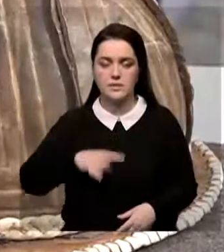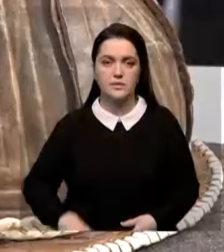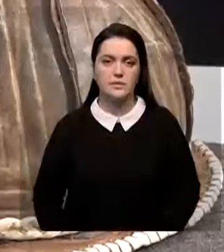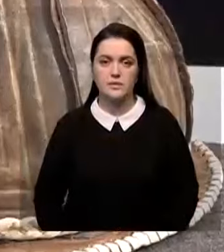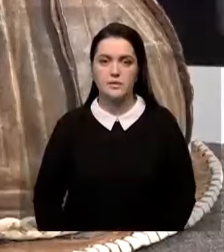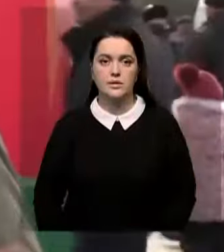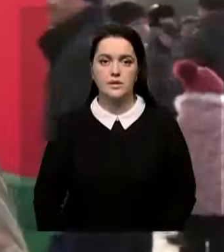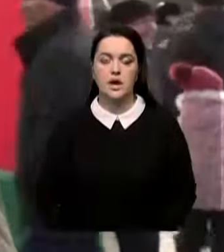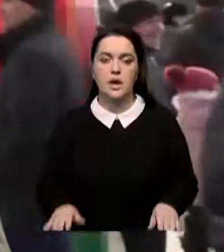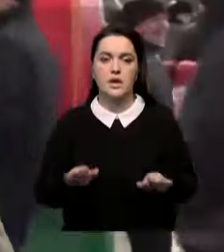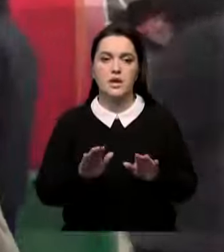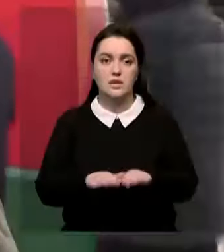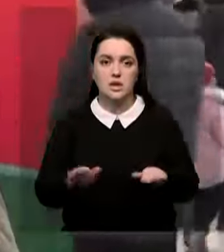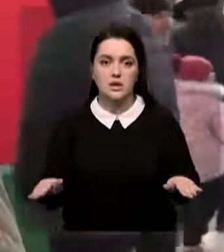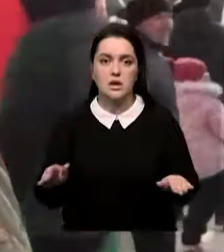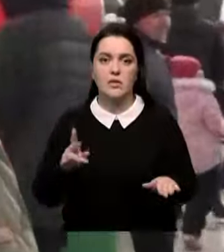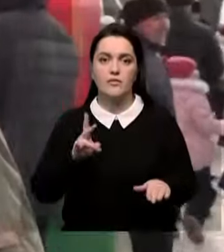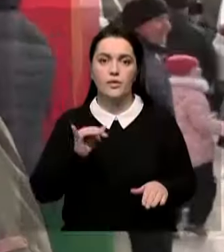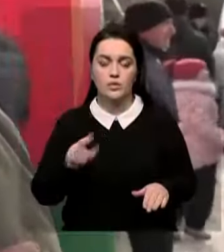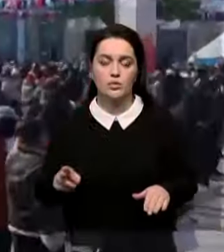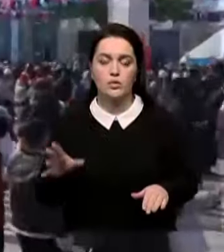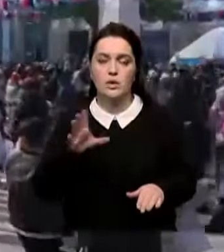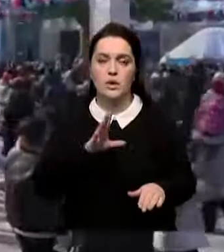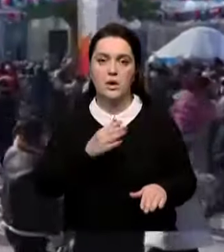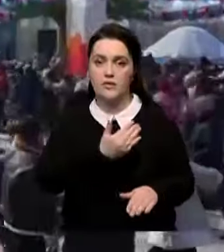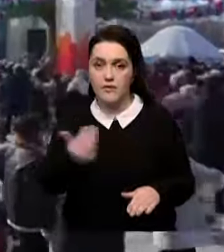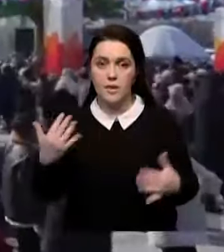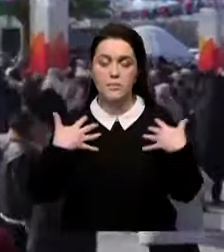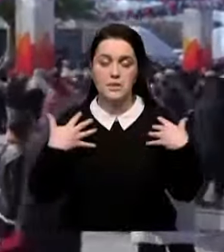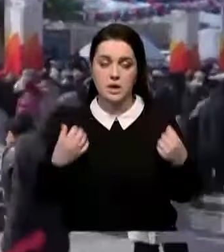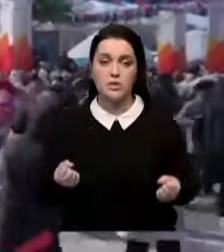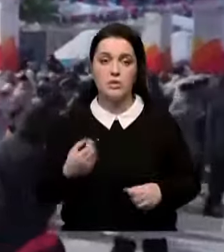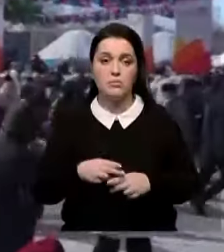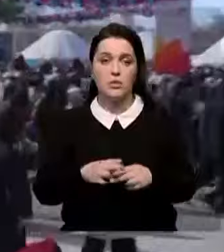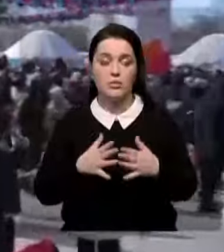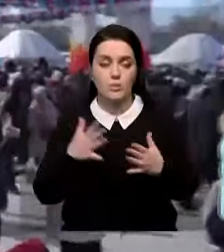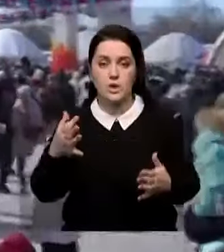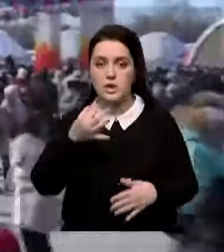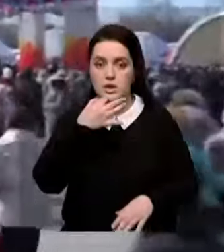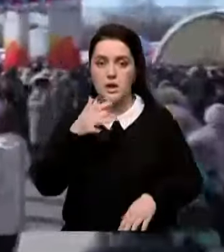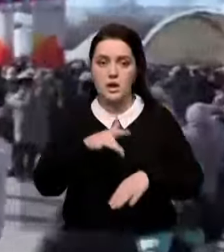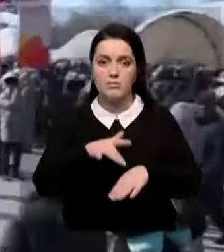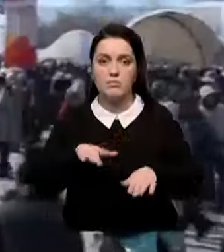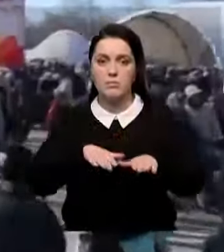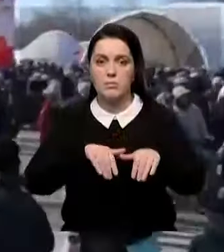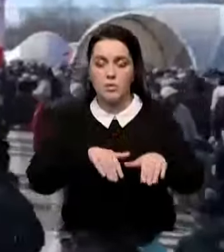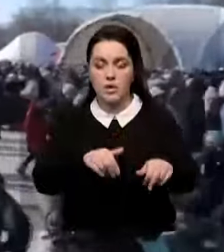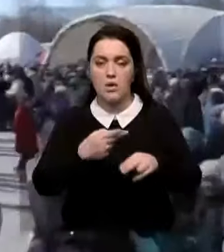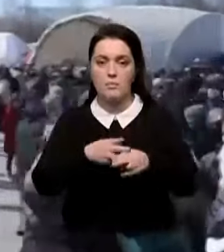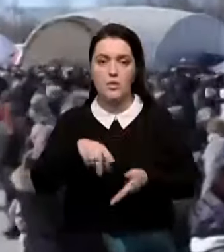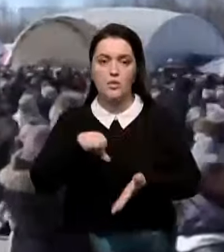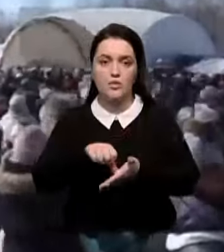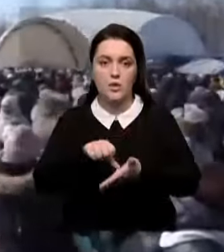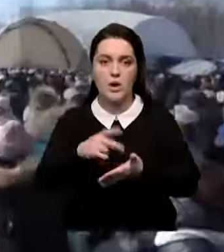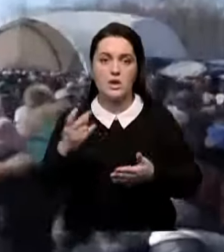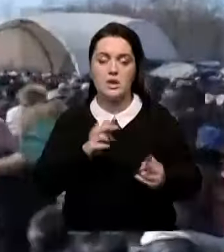головой, детям, внукам, нам всем здоровья. Особенно увлек горожан и гостей города массовый флешмоб с исполнением